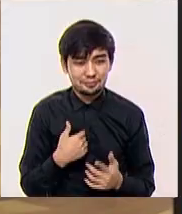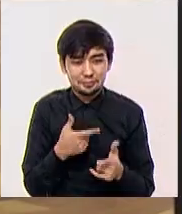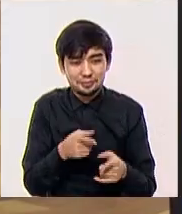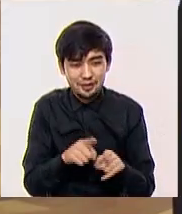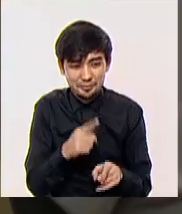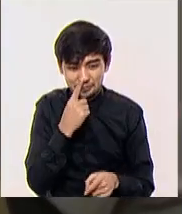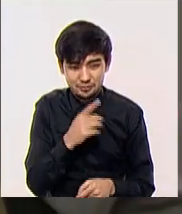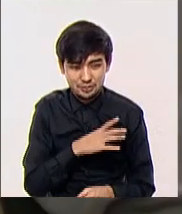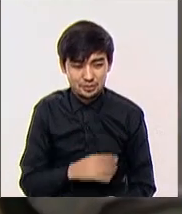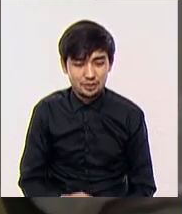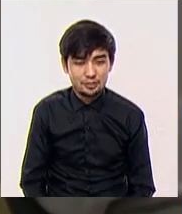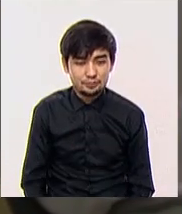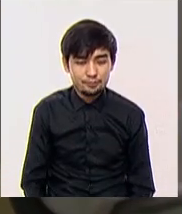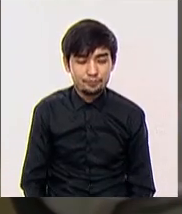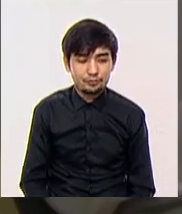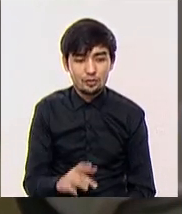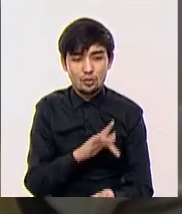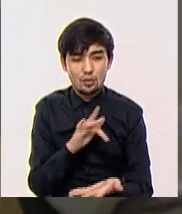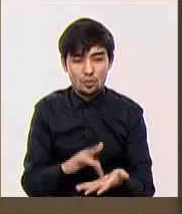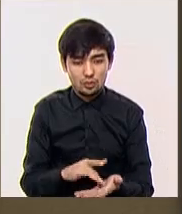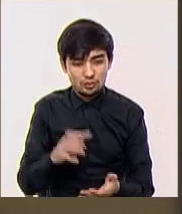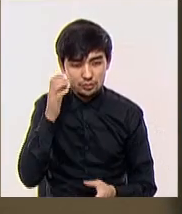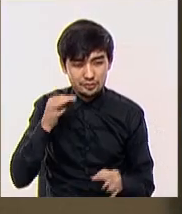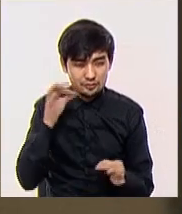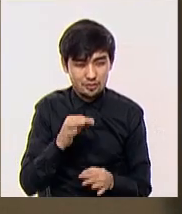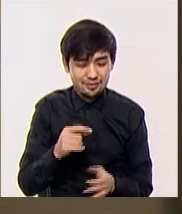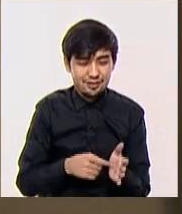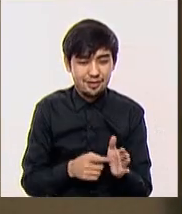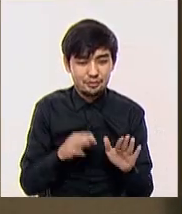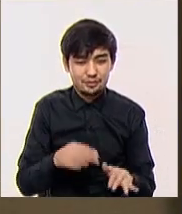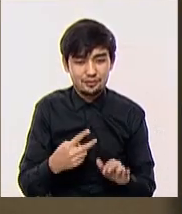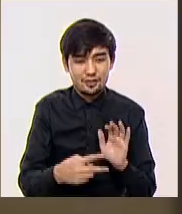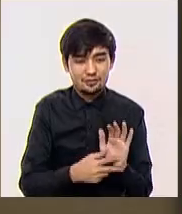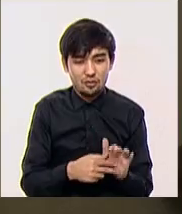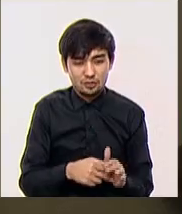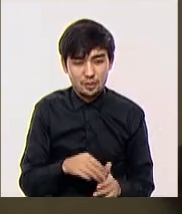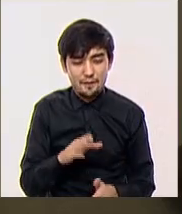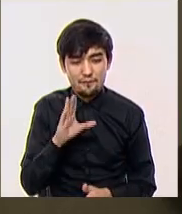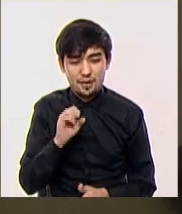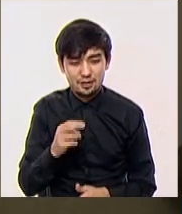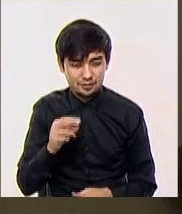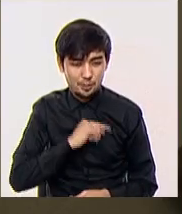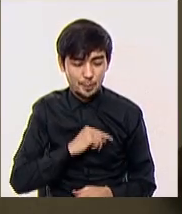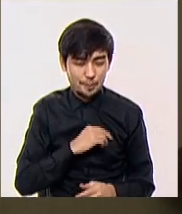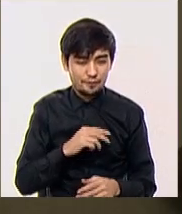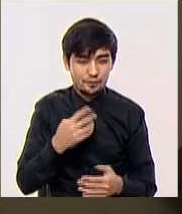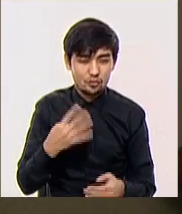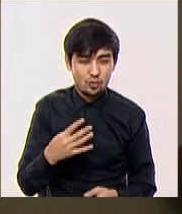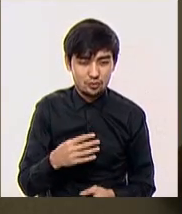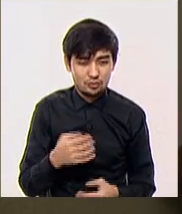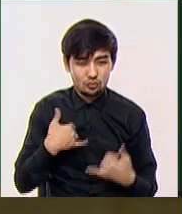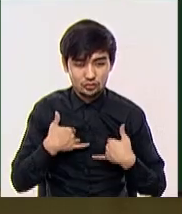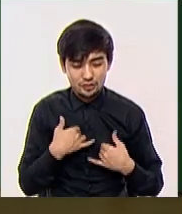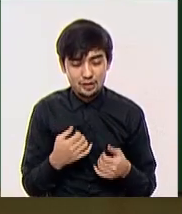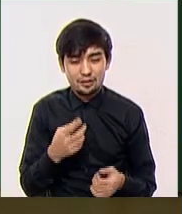Это несправедливо. По данным городского отдела образования, сейчас в Караганде 28 вакансий математиков, 40 учителей младших классов,